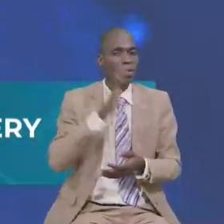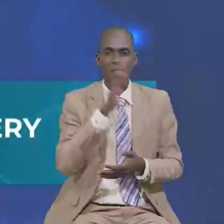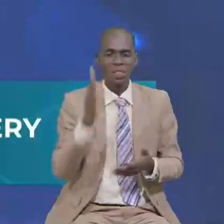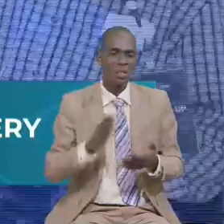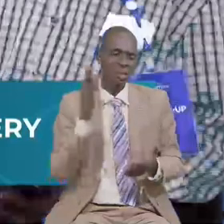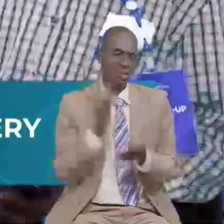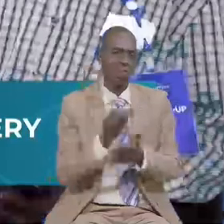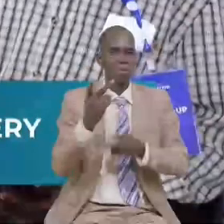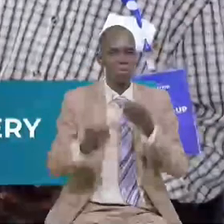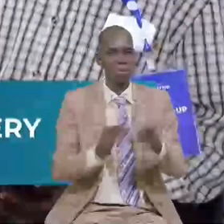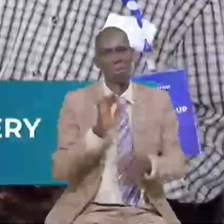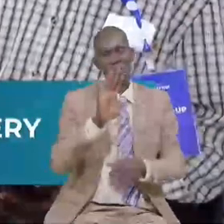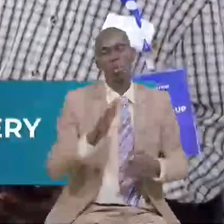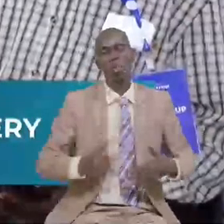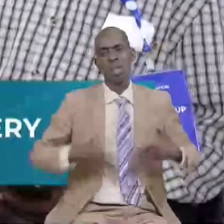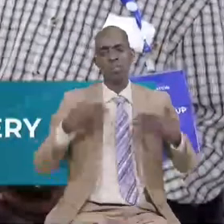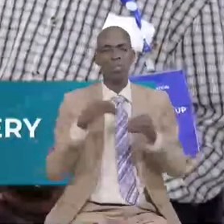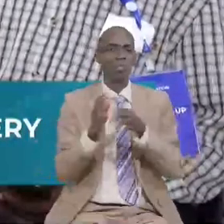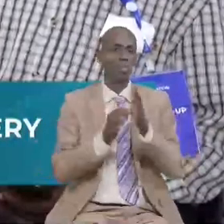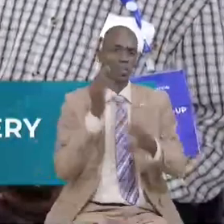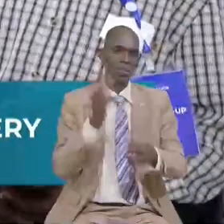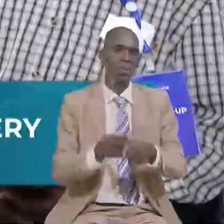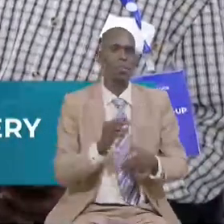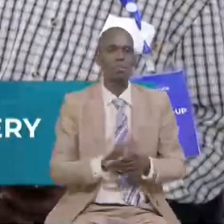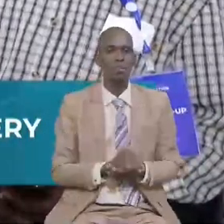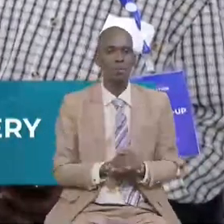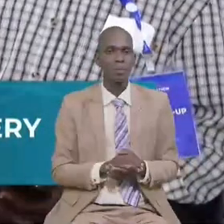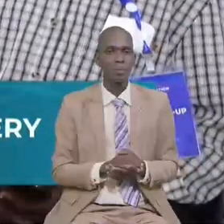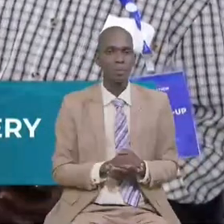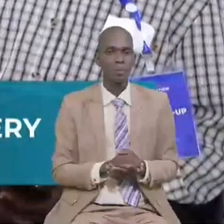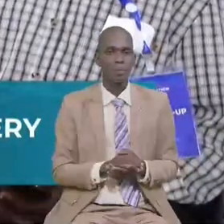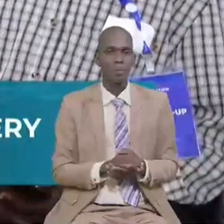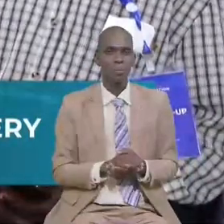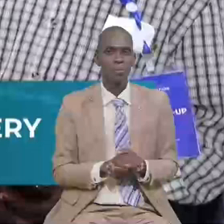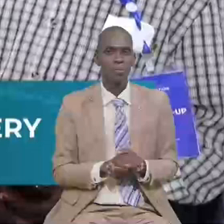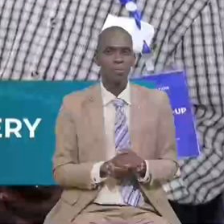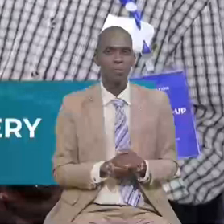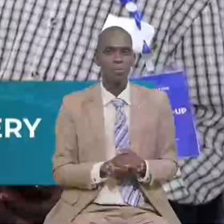Et il ne va jamais cesser de te rendre visite.